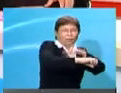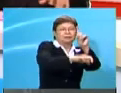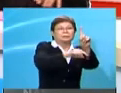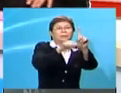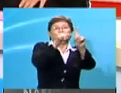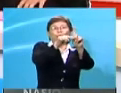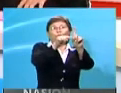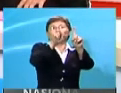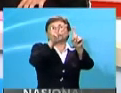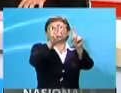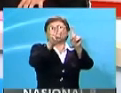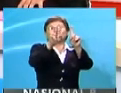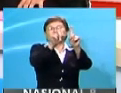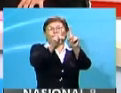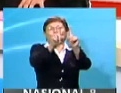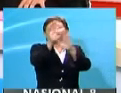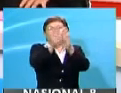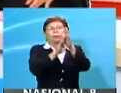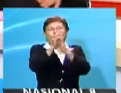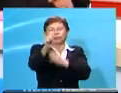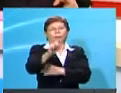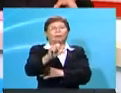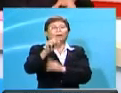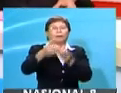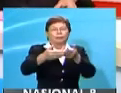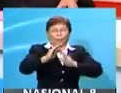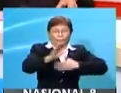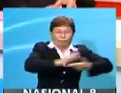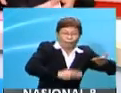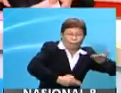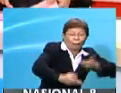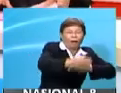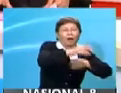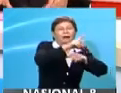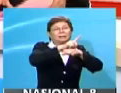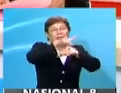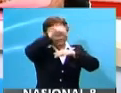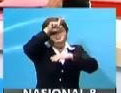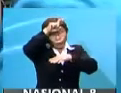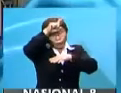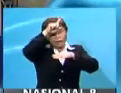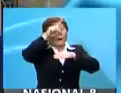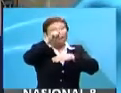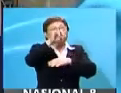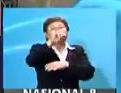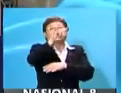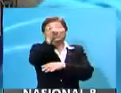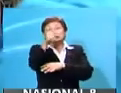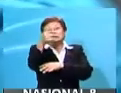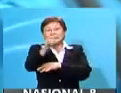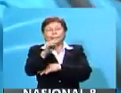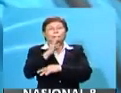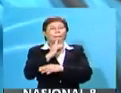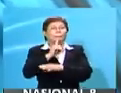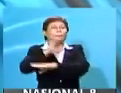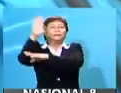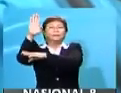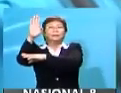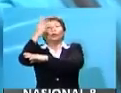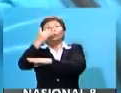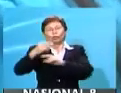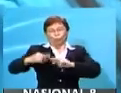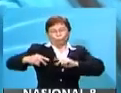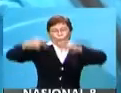r.1 bilion pesuruhjaya perdagangan matrik di Turki Izam Abdul Hamid berkata perjanjian itu bermatlamat